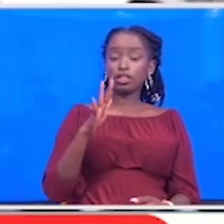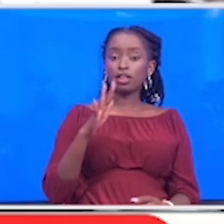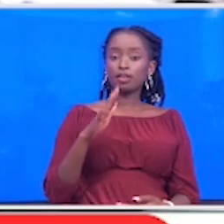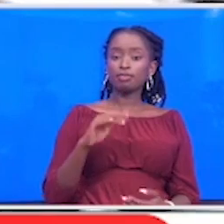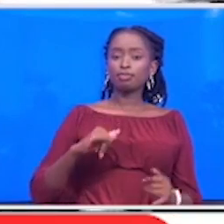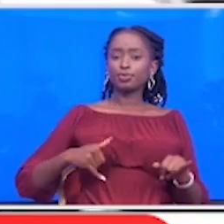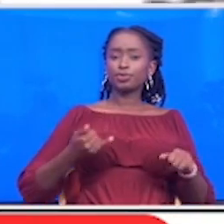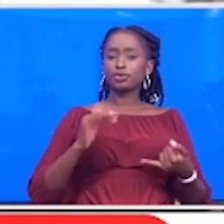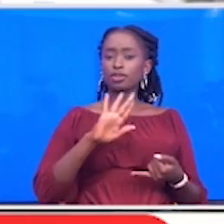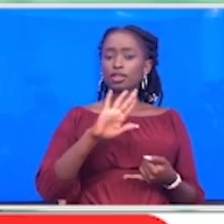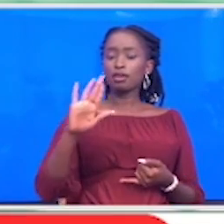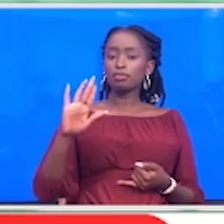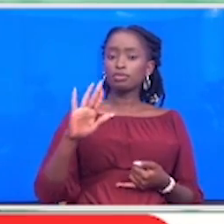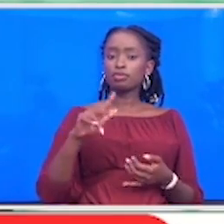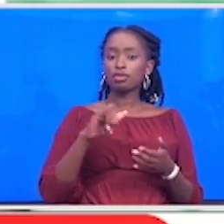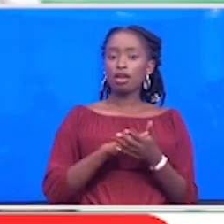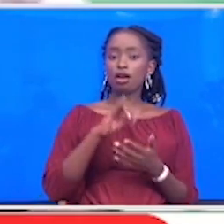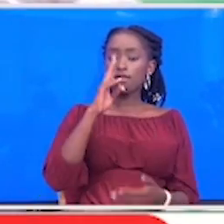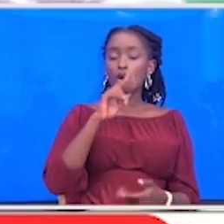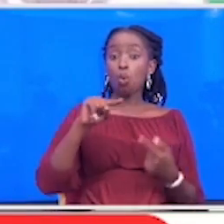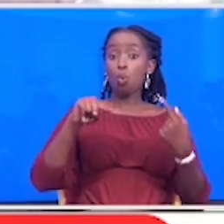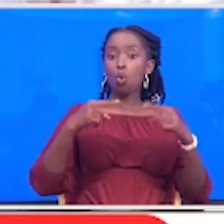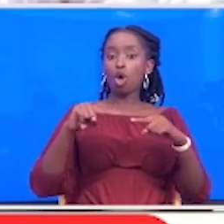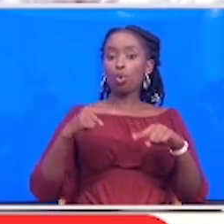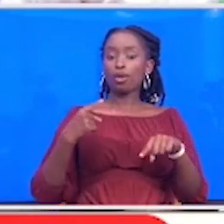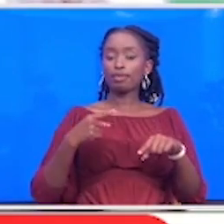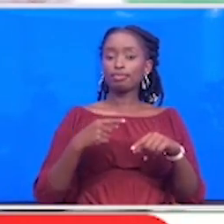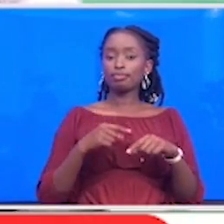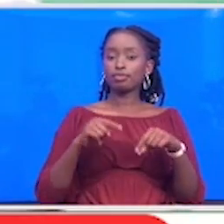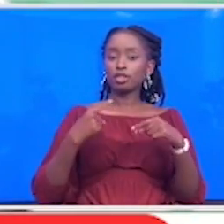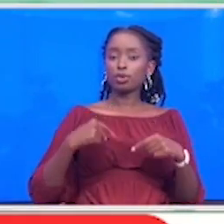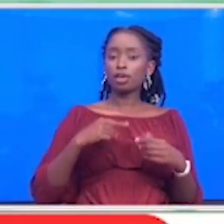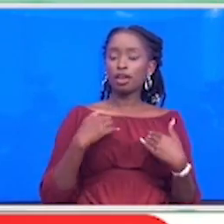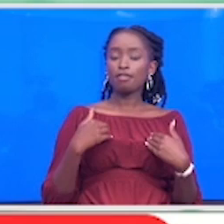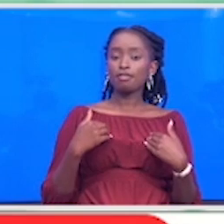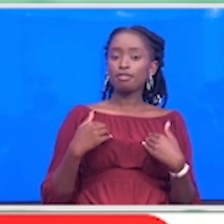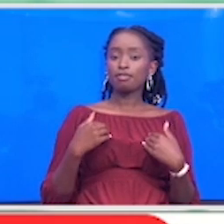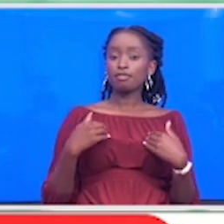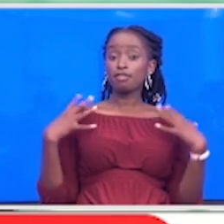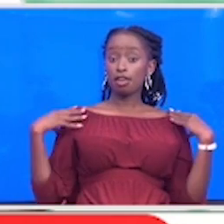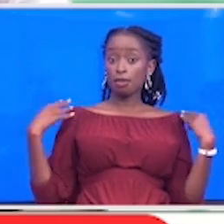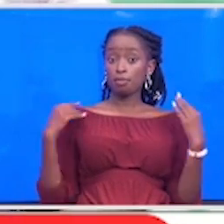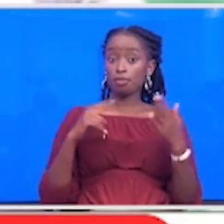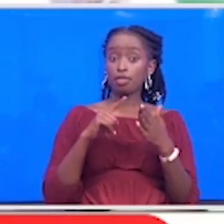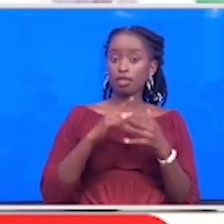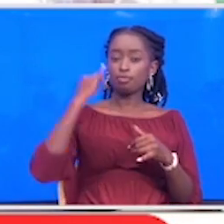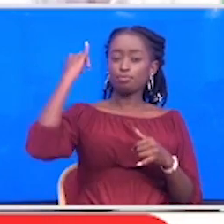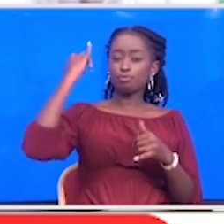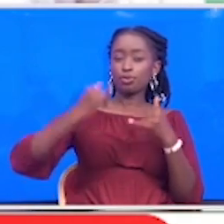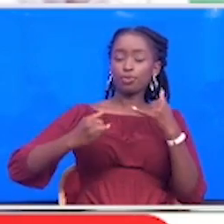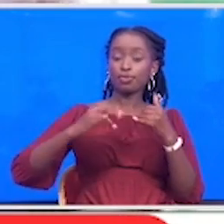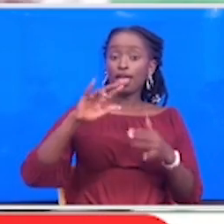kwa fun ni winning. So today we have the Chapa Dimba semifinals. Chapa Dimba is a